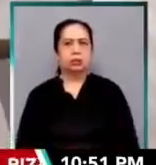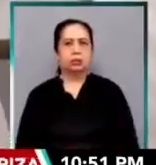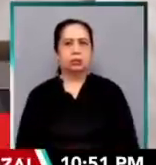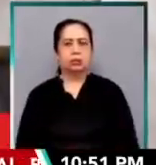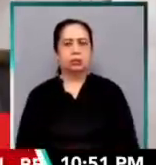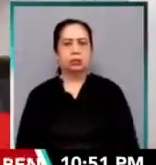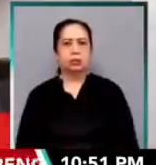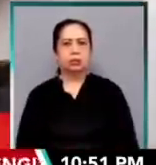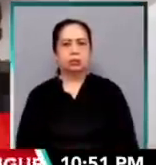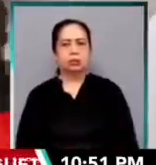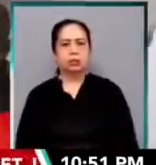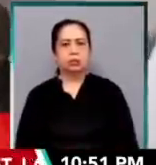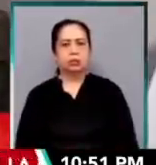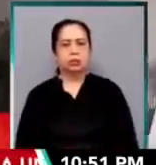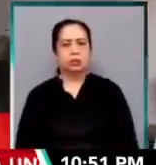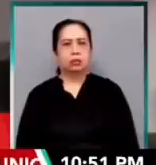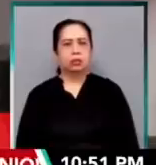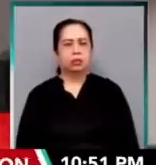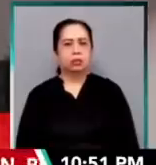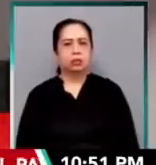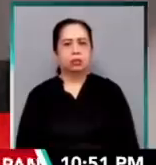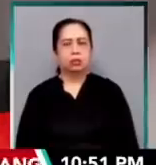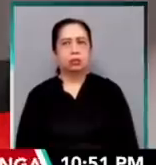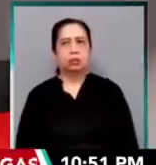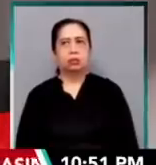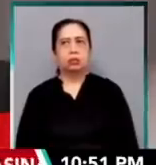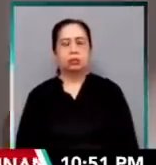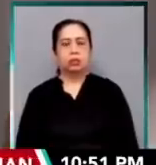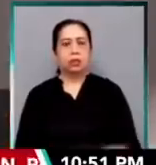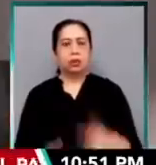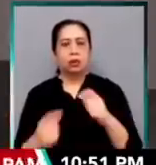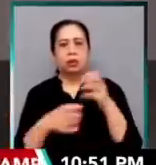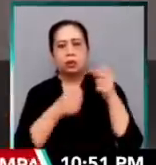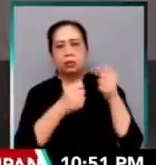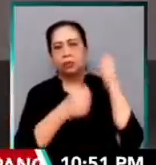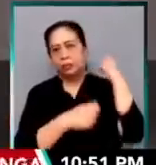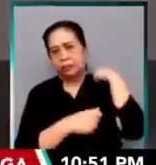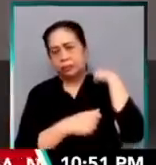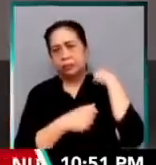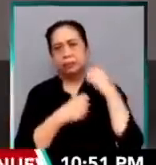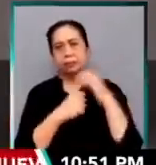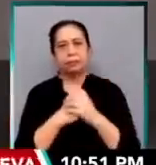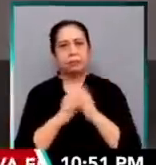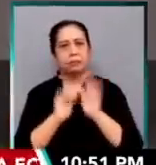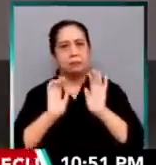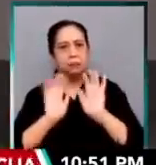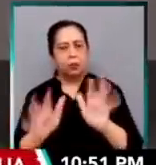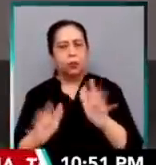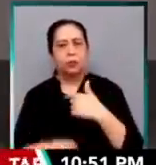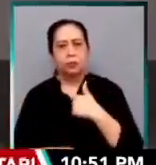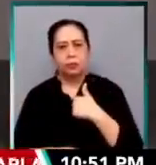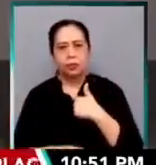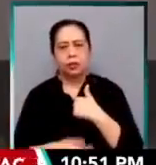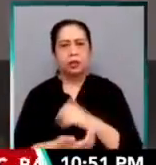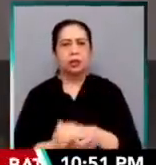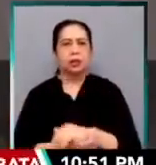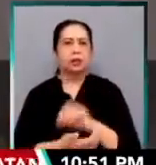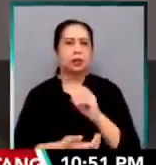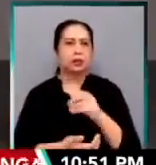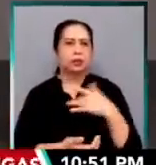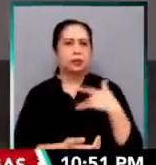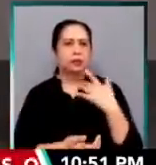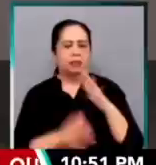One strangled me from the back, they pushed me, so I fell to the